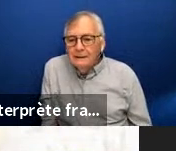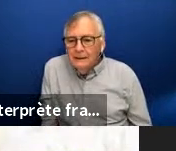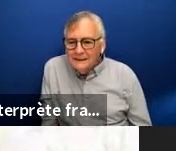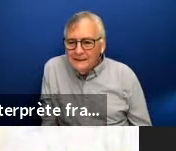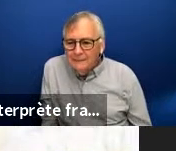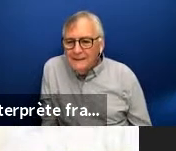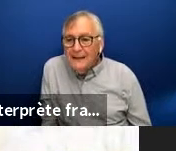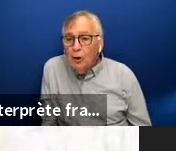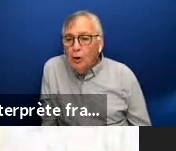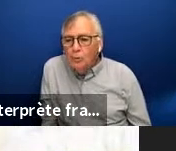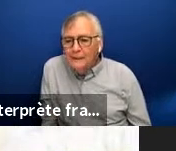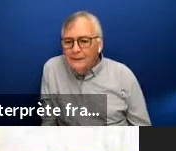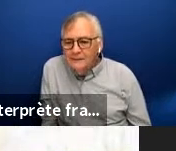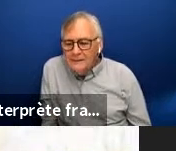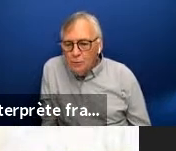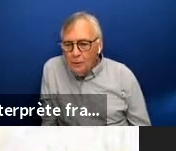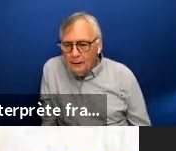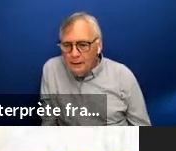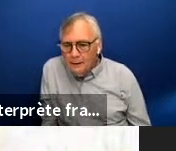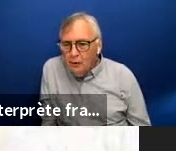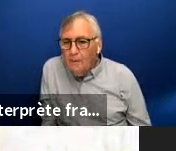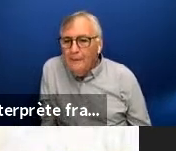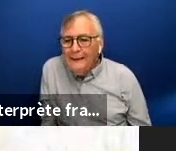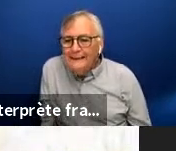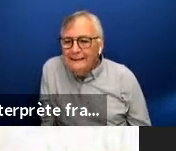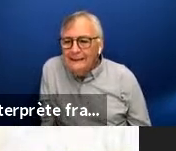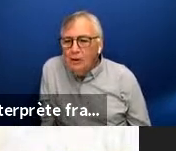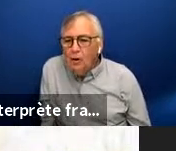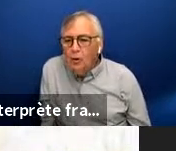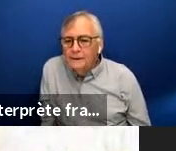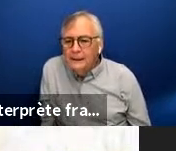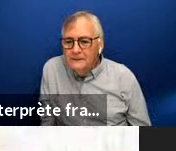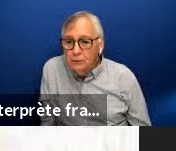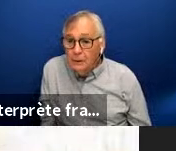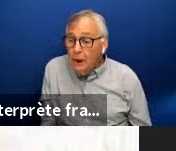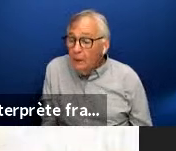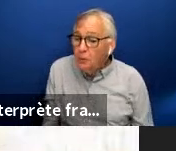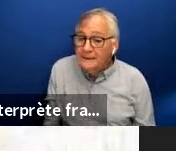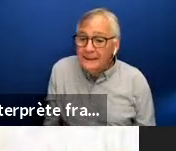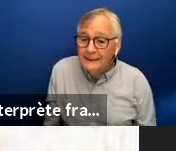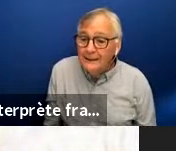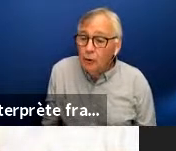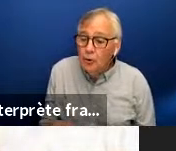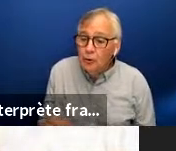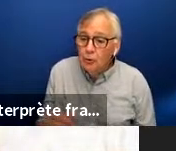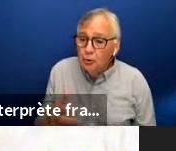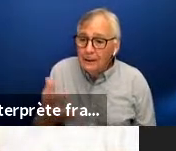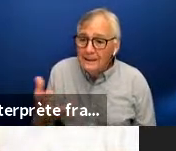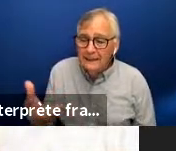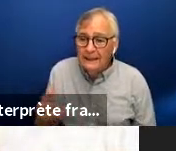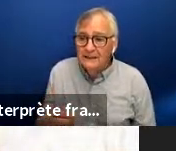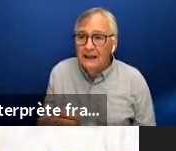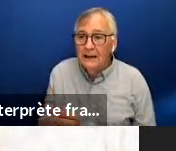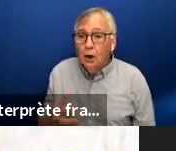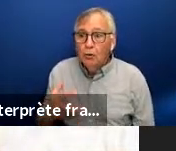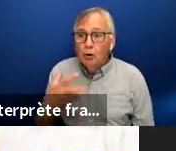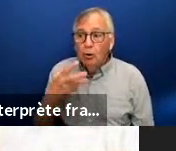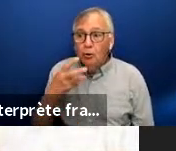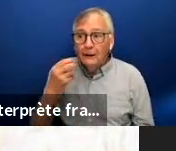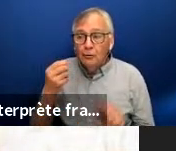l'important, effectivement, c'est le contact visuel, de maintenir le contact visuel. Pour certaines cultures, chez les